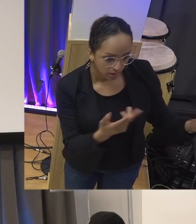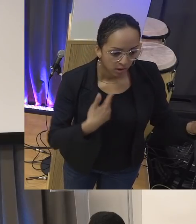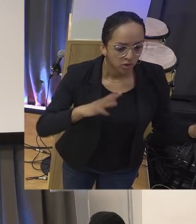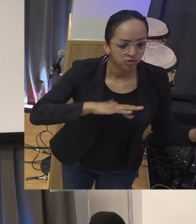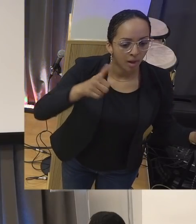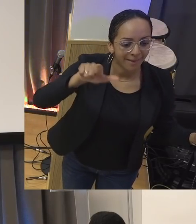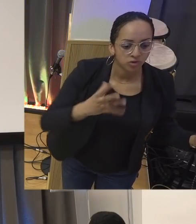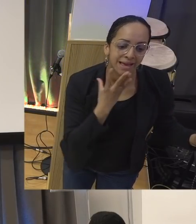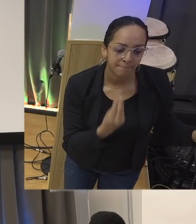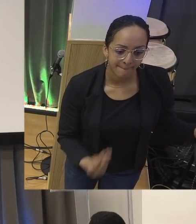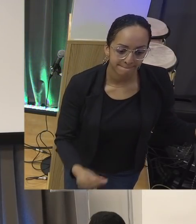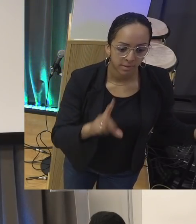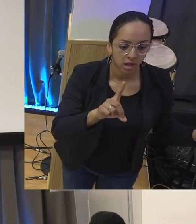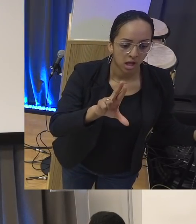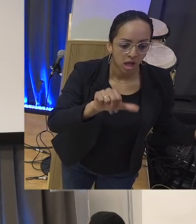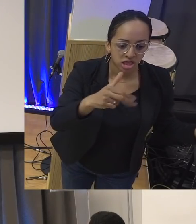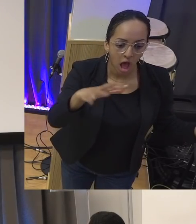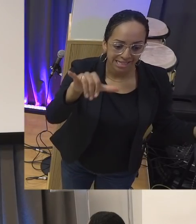Drancy, pour le traduire.